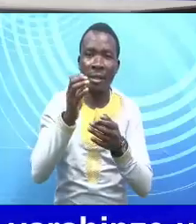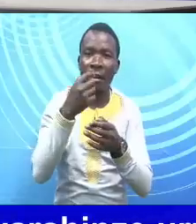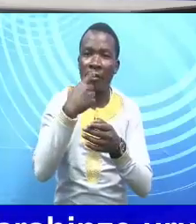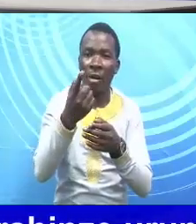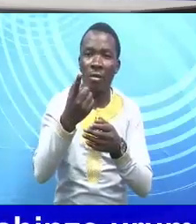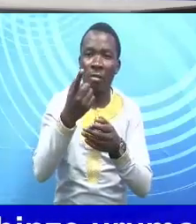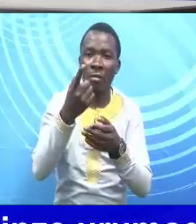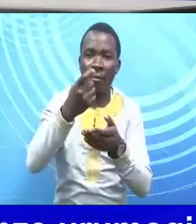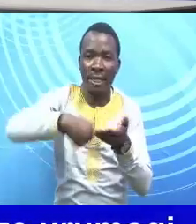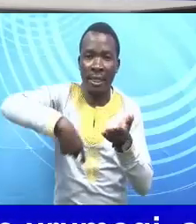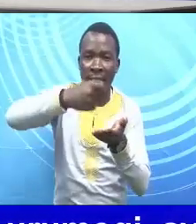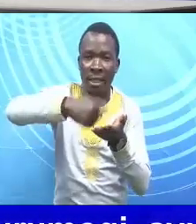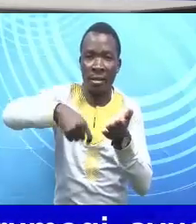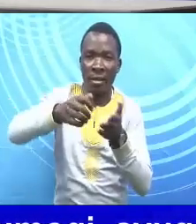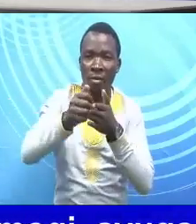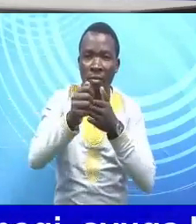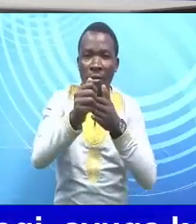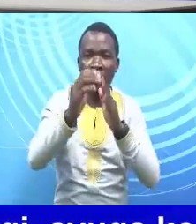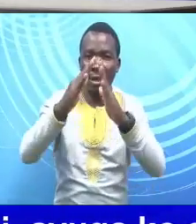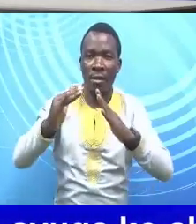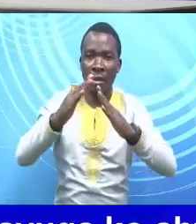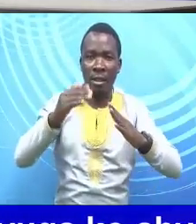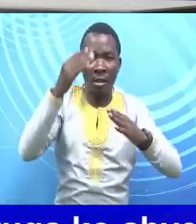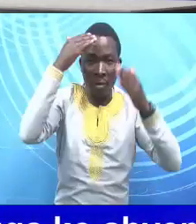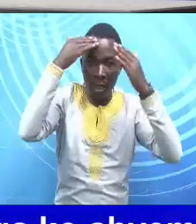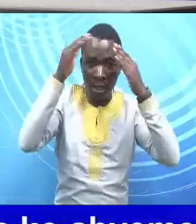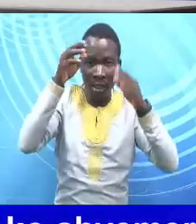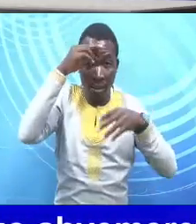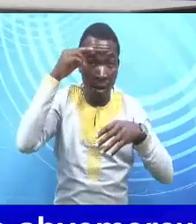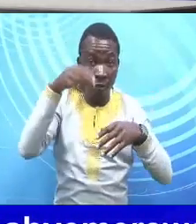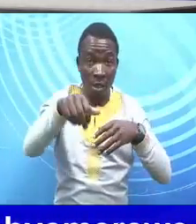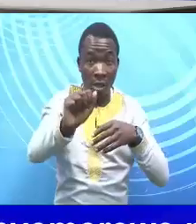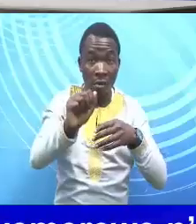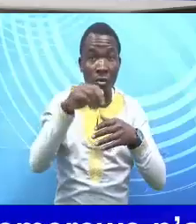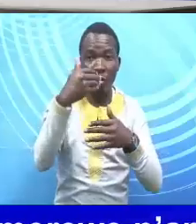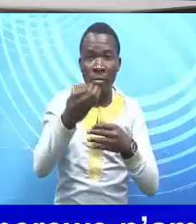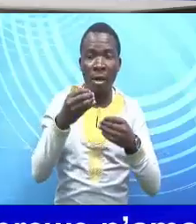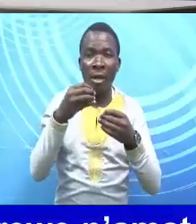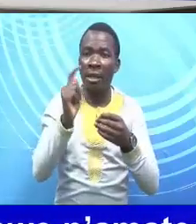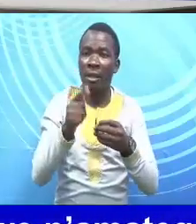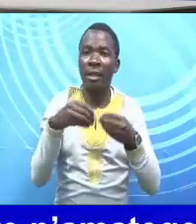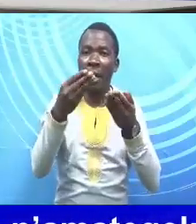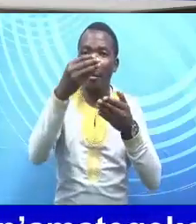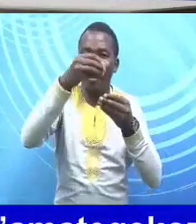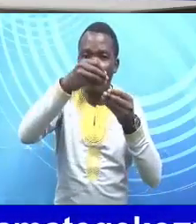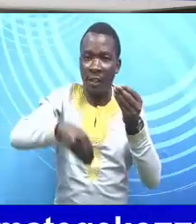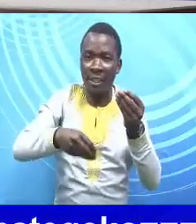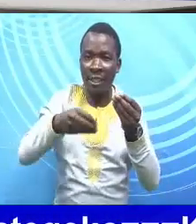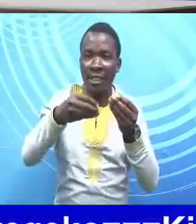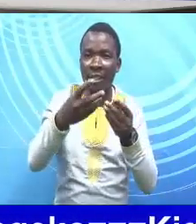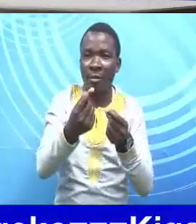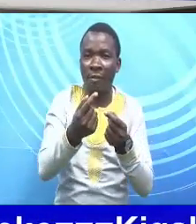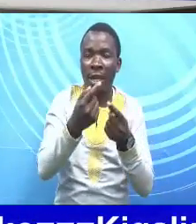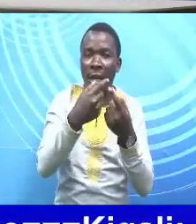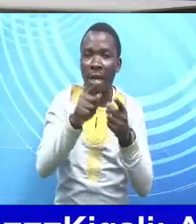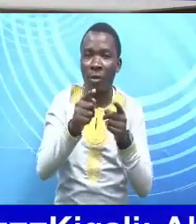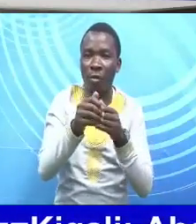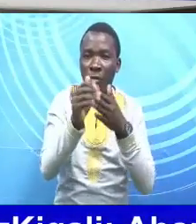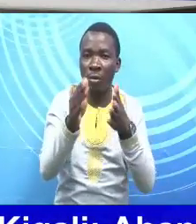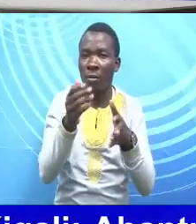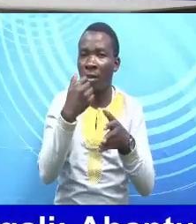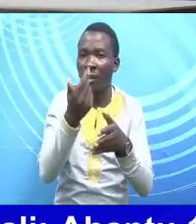bacibwa amande n'ubuyobozi bw'umudugudu batazi impamvu zabwo, ndetse ntibanahabwe inyemeza bwishyu z'ayo mafaranga. Ubuyobozi bukaba buvuga ko